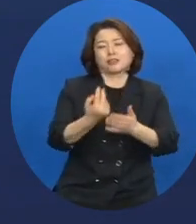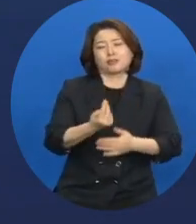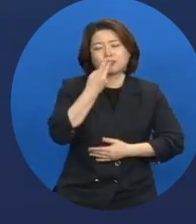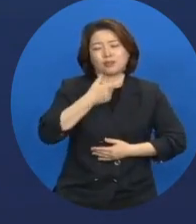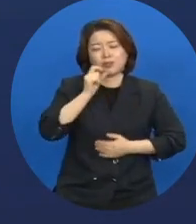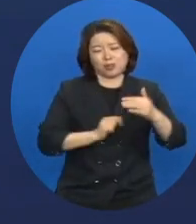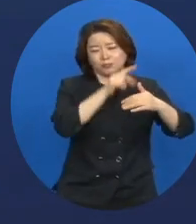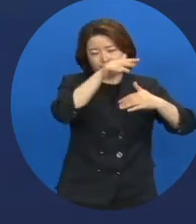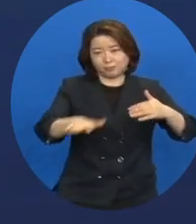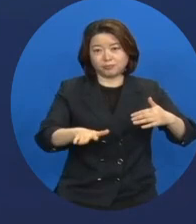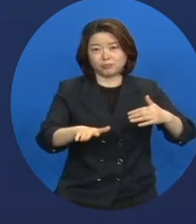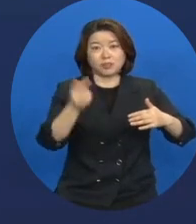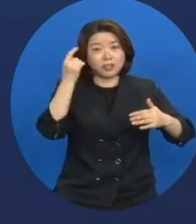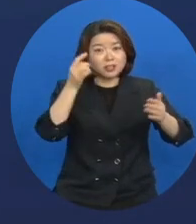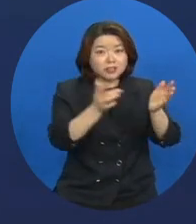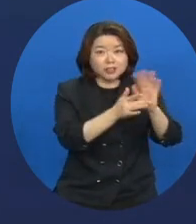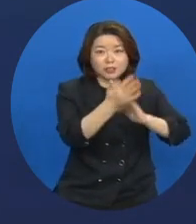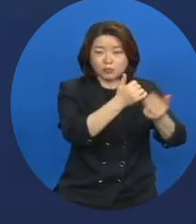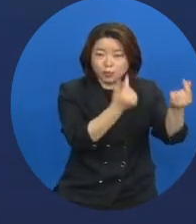강이신데.